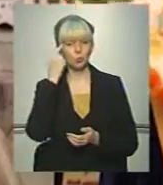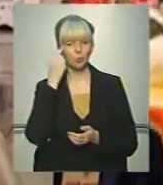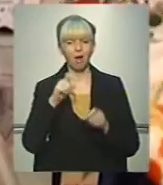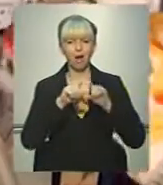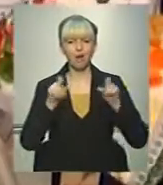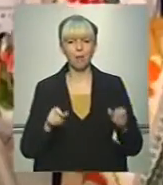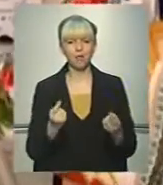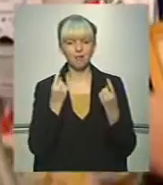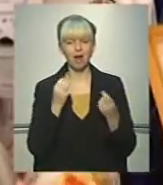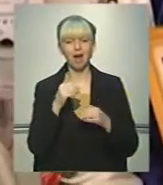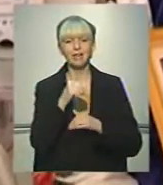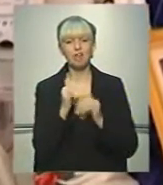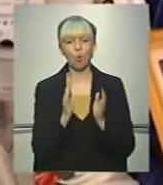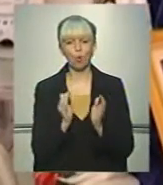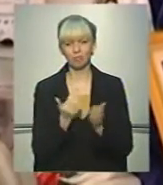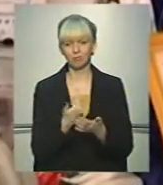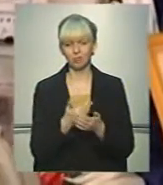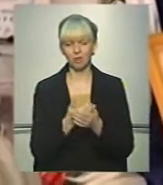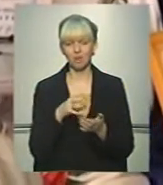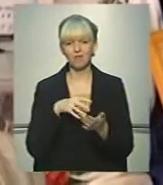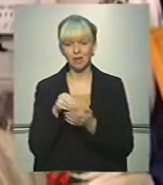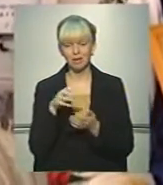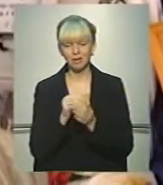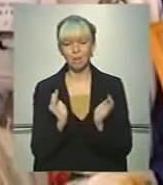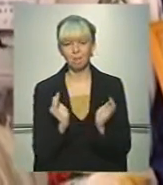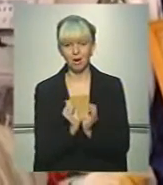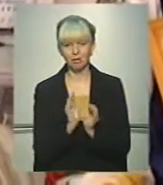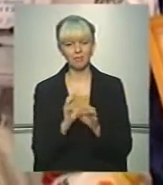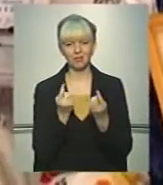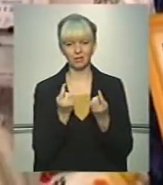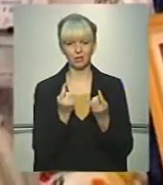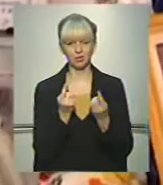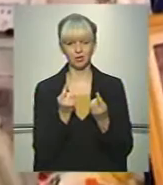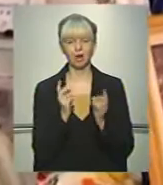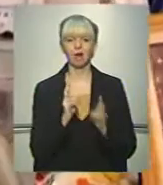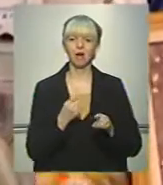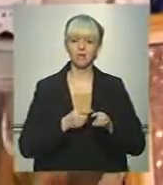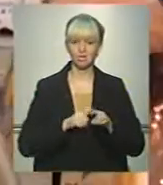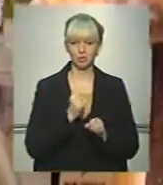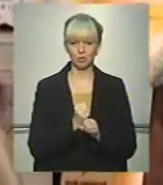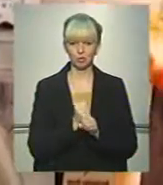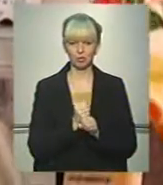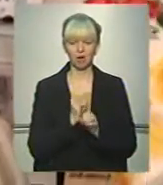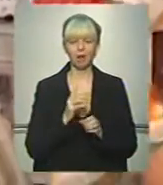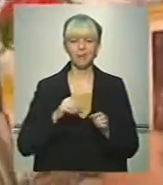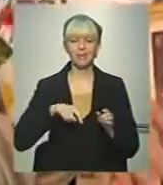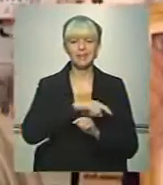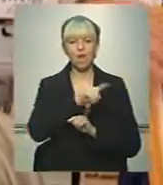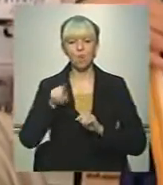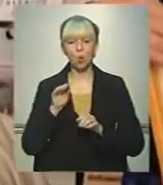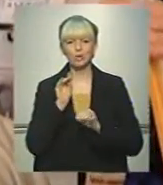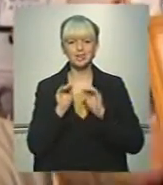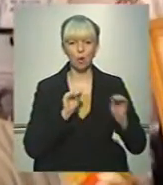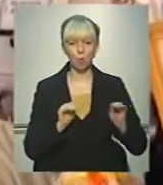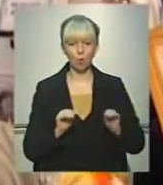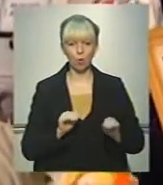а іконочка не маленька, наприклад, календарі, іконочка невеличка. І як це зробити? Як навколо заповнити ось